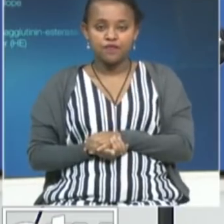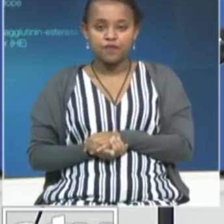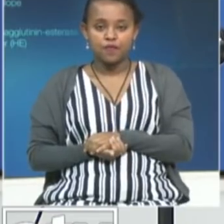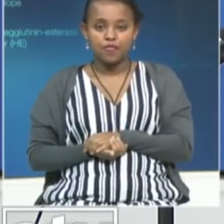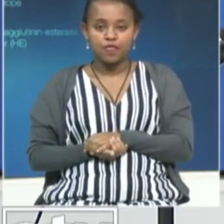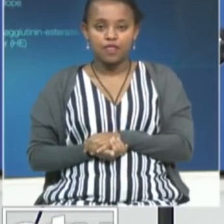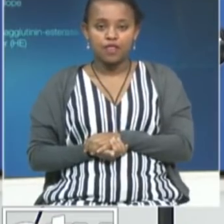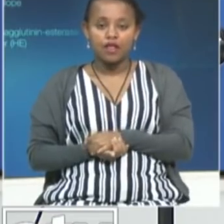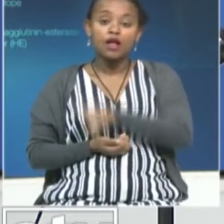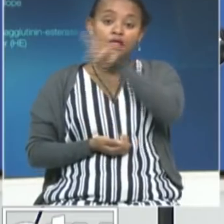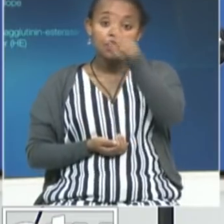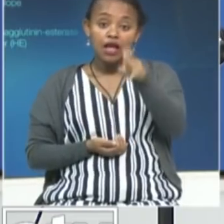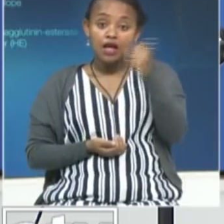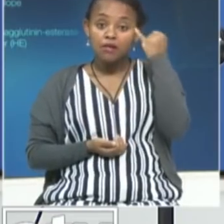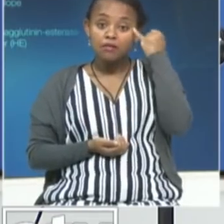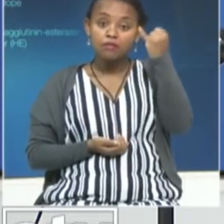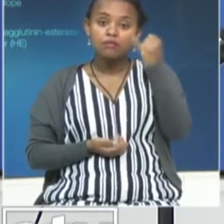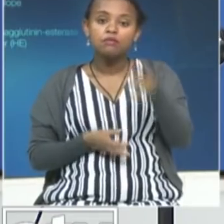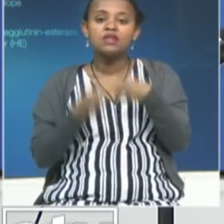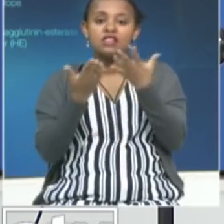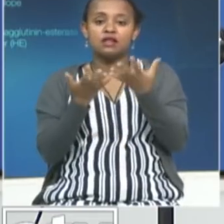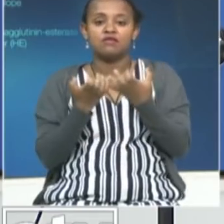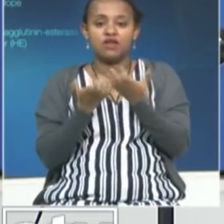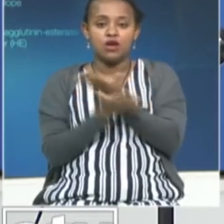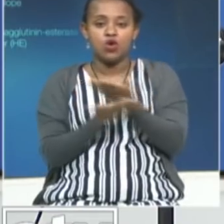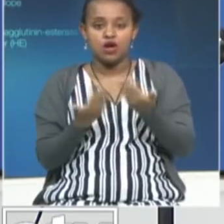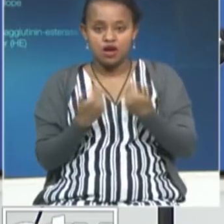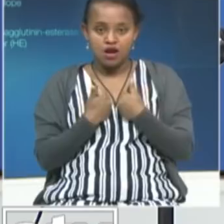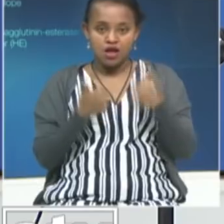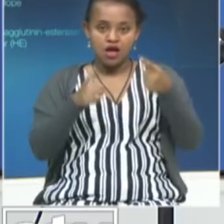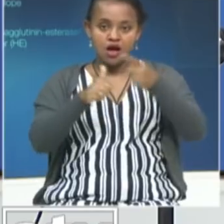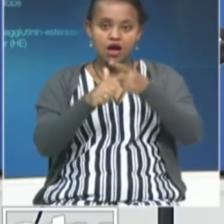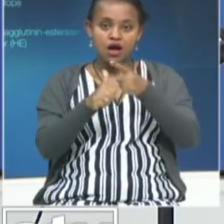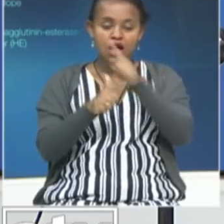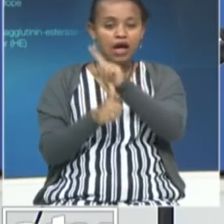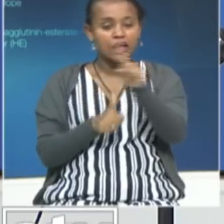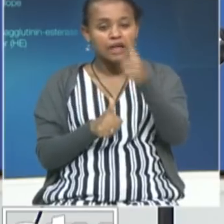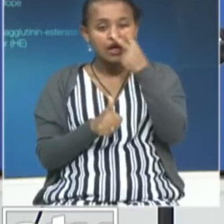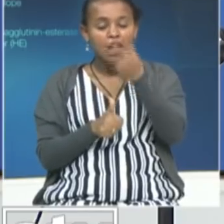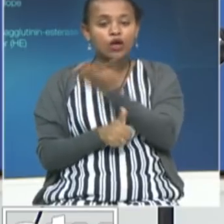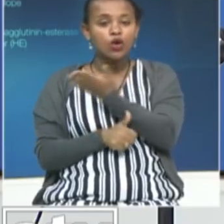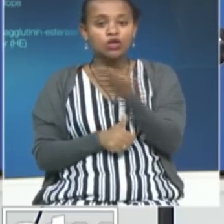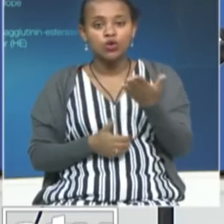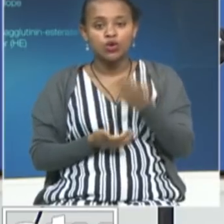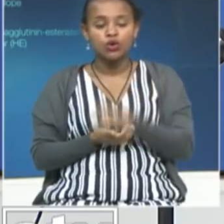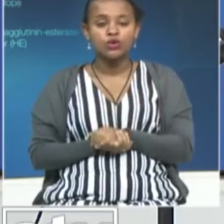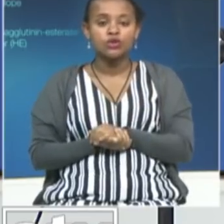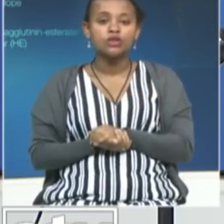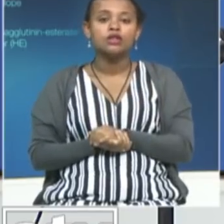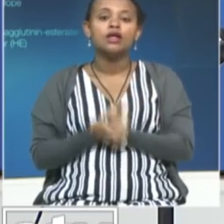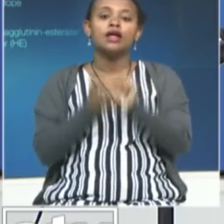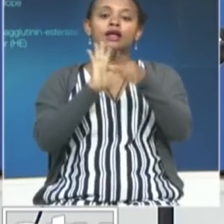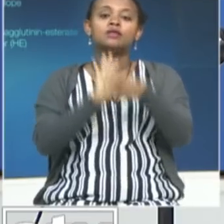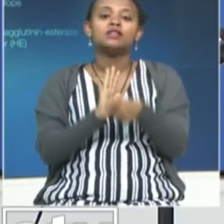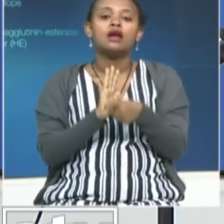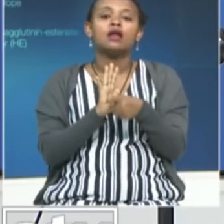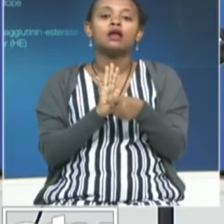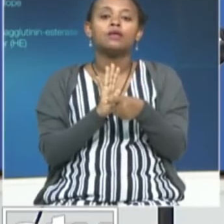ጥያቄም እንደ አስተያየትም መስጠት የሚፈልገው ነገሮች አሉ። አንዳንድ ካየኋቸው ነገሮች